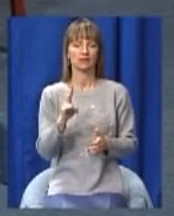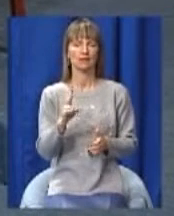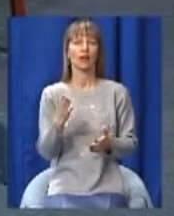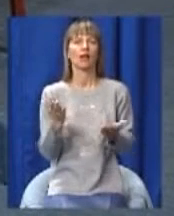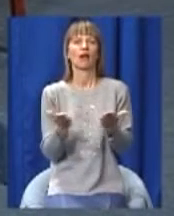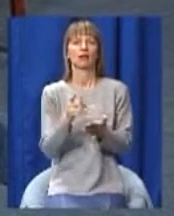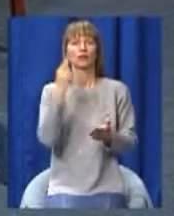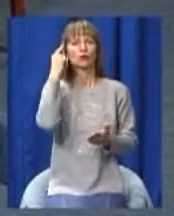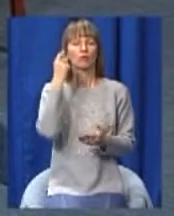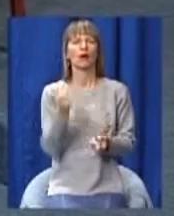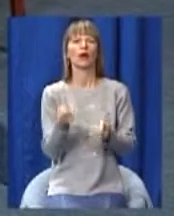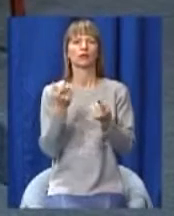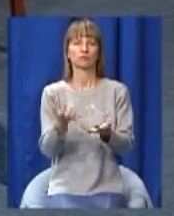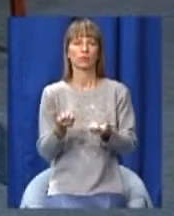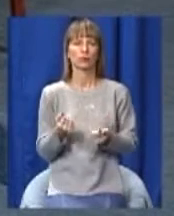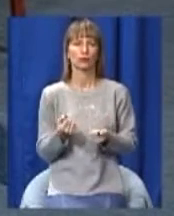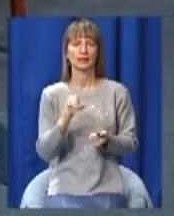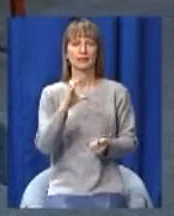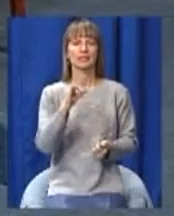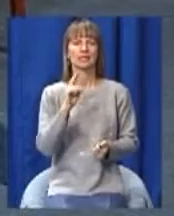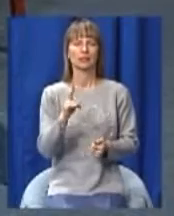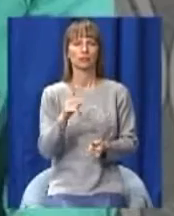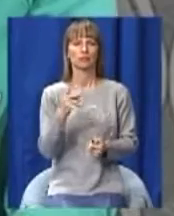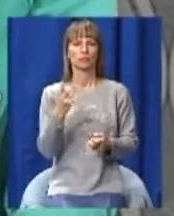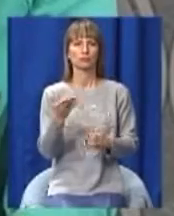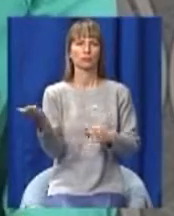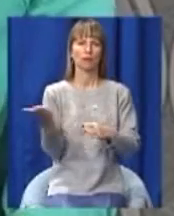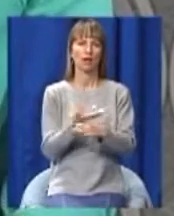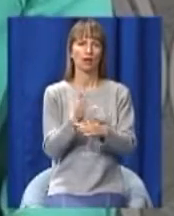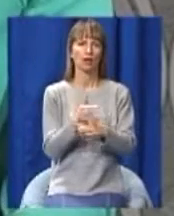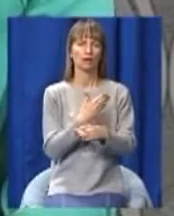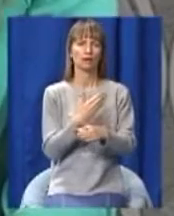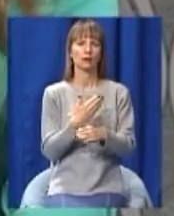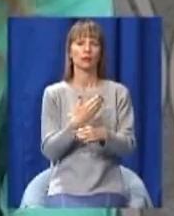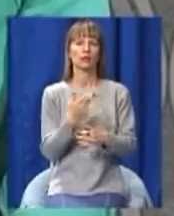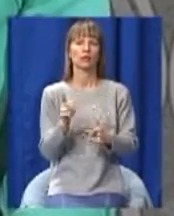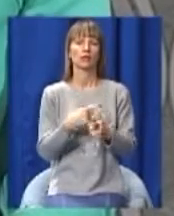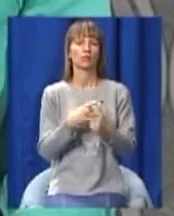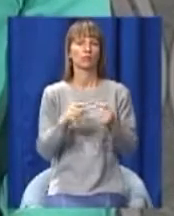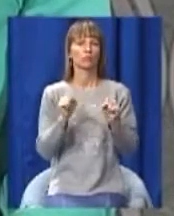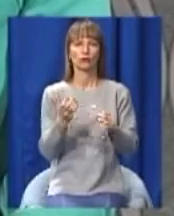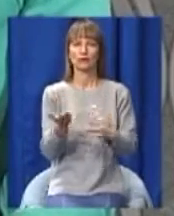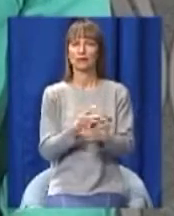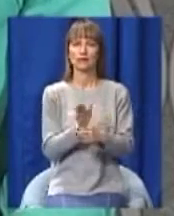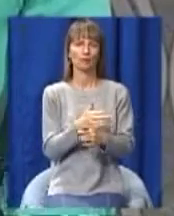ти думаєш, звідти його дістають, той сік? Це треба спиляти березу, чи можна якось не спилювати її? Там